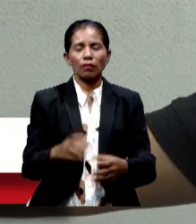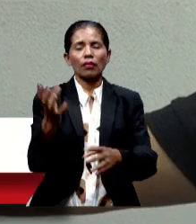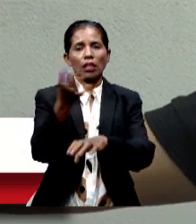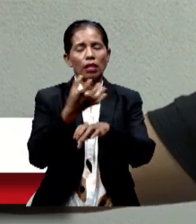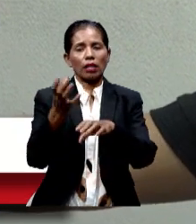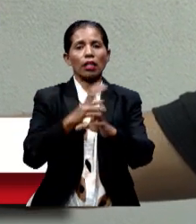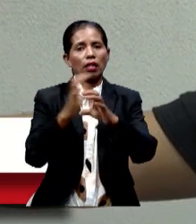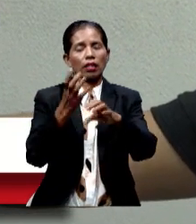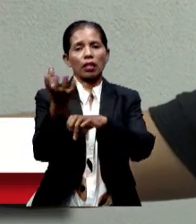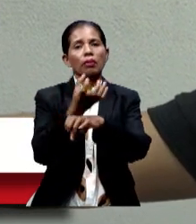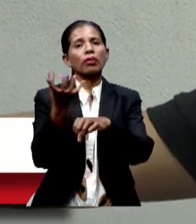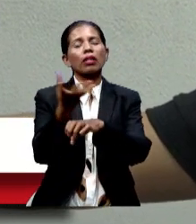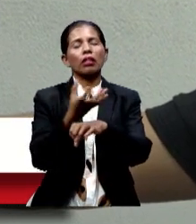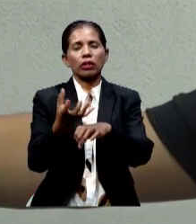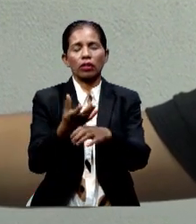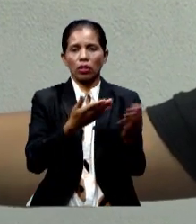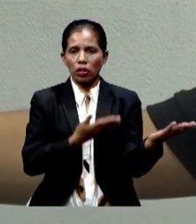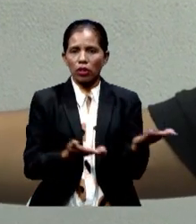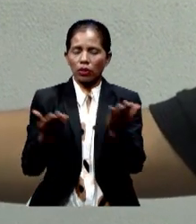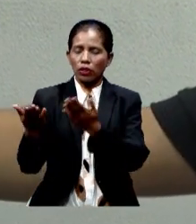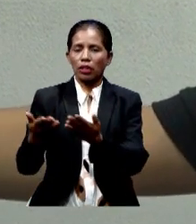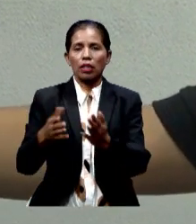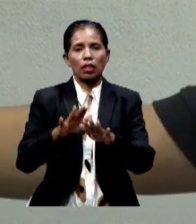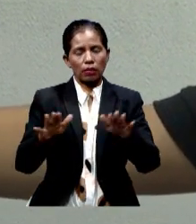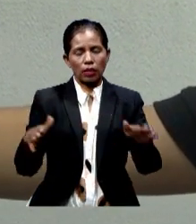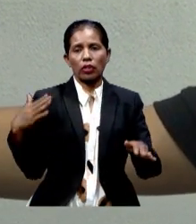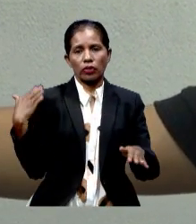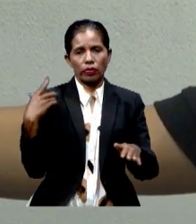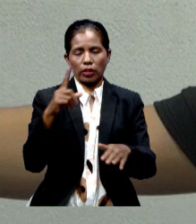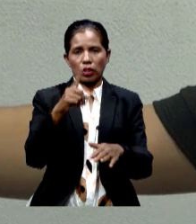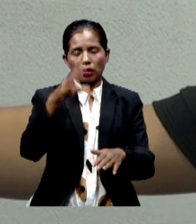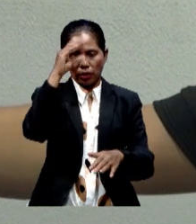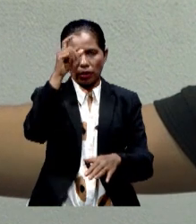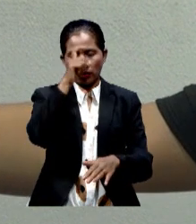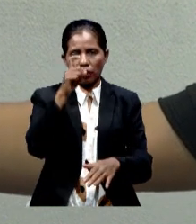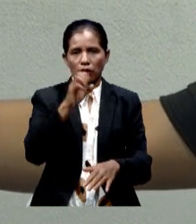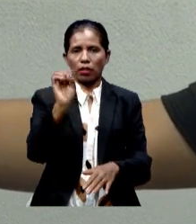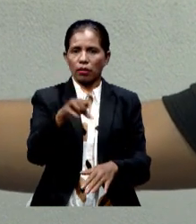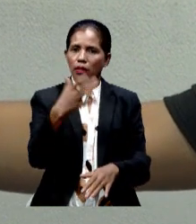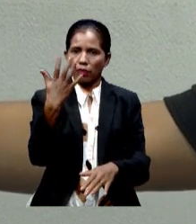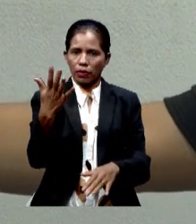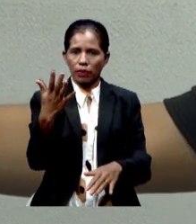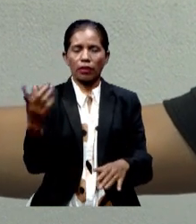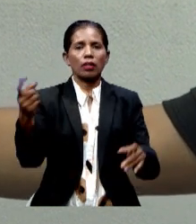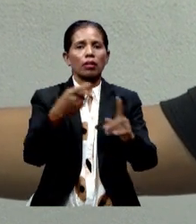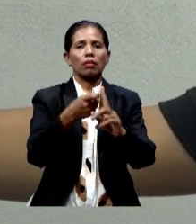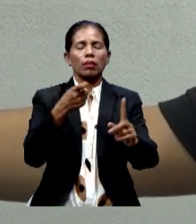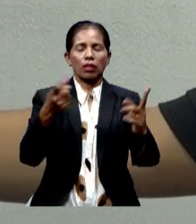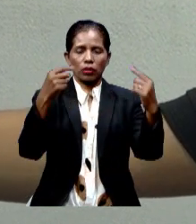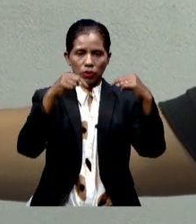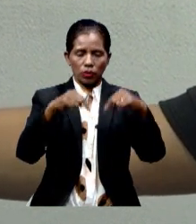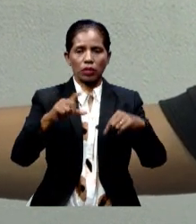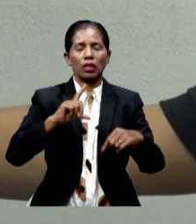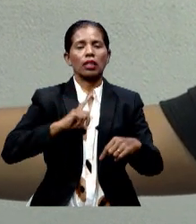ambulância lori a labar jovem ida mane ida ho idari 15 anos mai husi Likisa